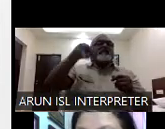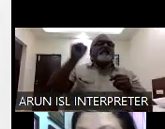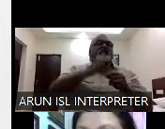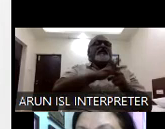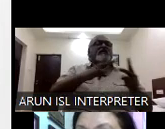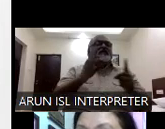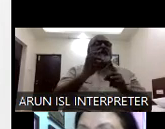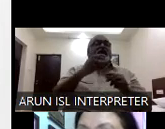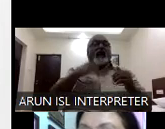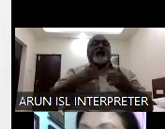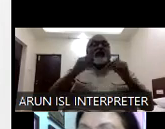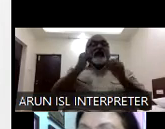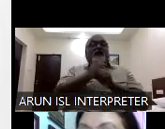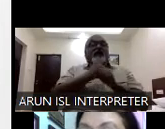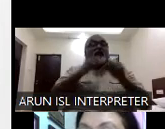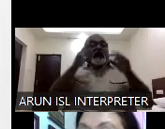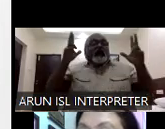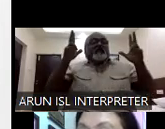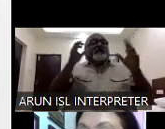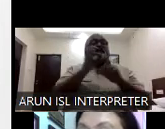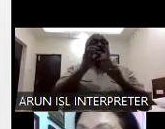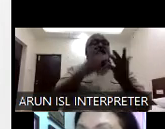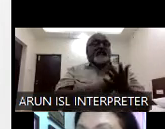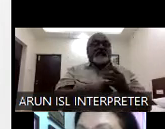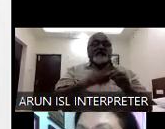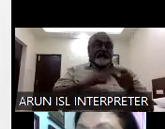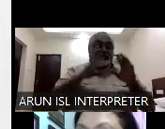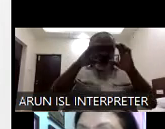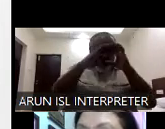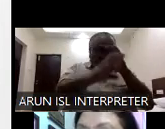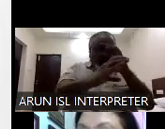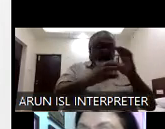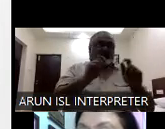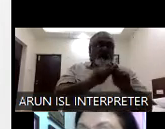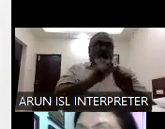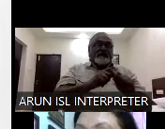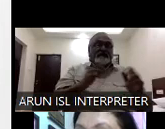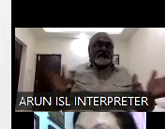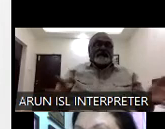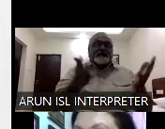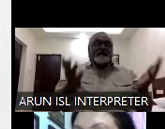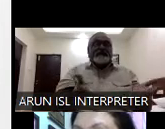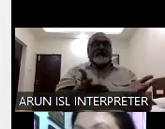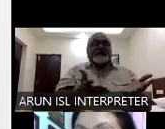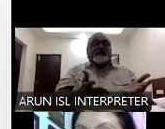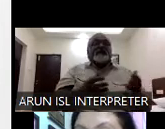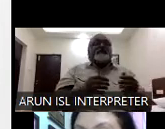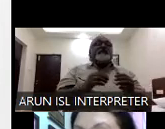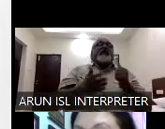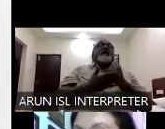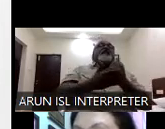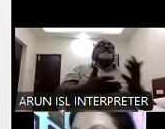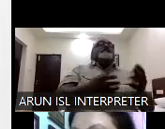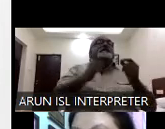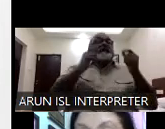the जैसे महंगाई की तो बहुत अभी हो गई है, तो after महंगाई बढ़ाने के बाद अचानक से they thought about